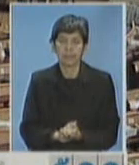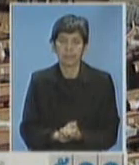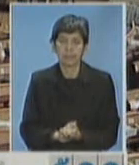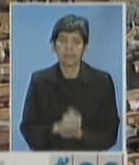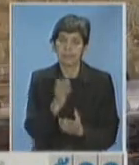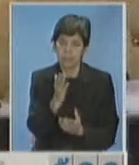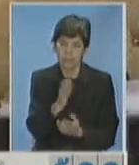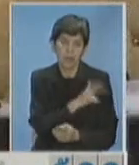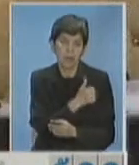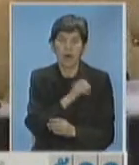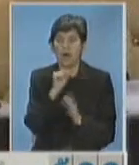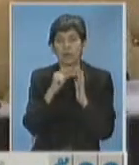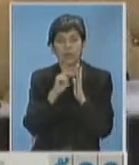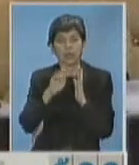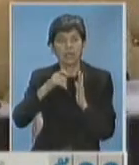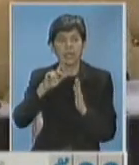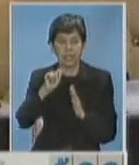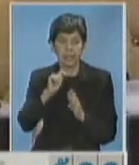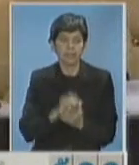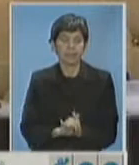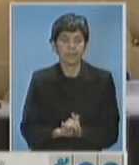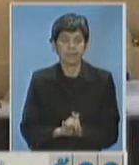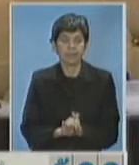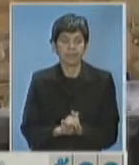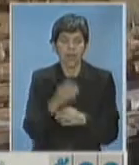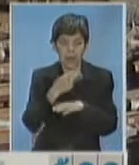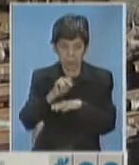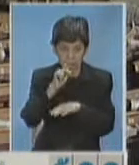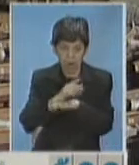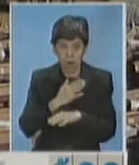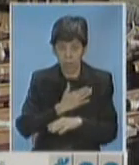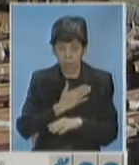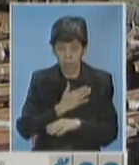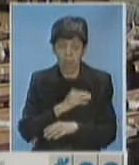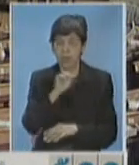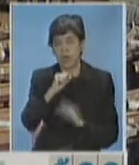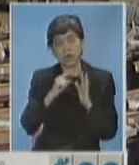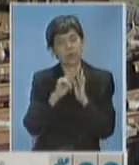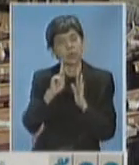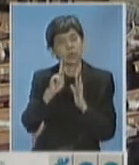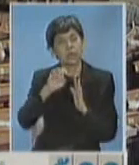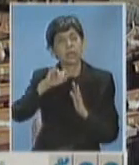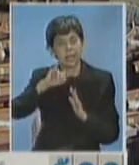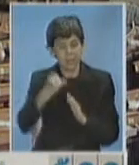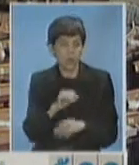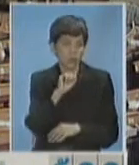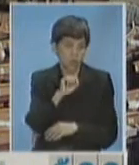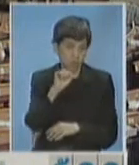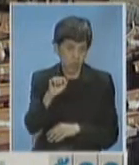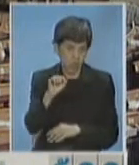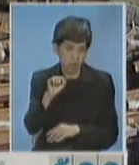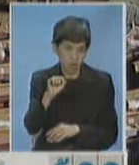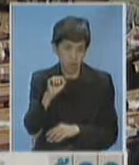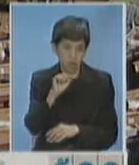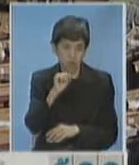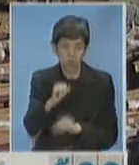เชิญหมอสุกิจฮะ ท่านประธานที่เคารพครับผมสุกิจอโตปกรณ์สมาชิกสภาผู้แทน